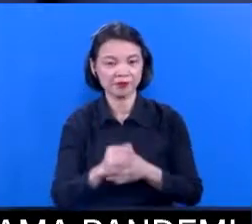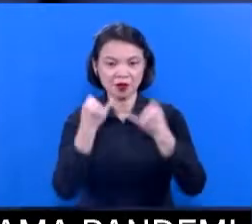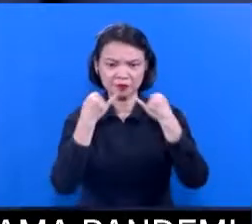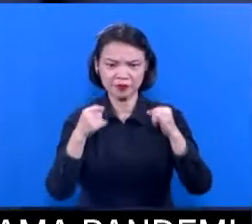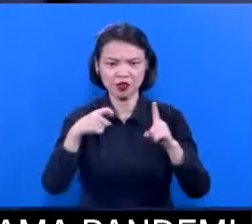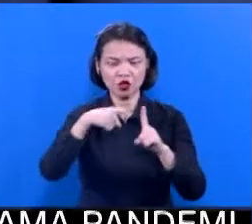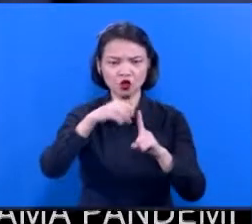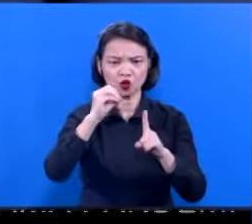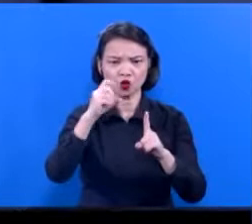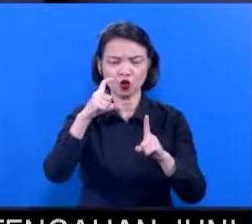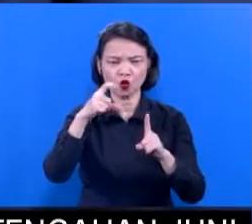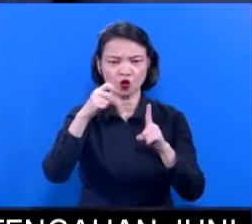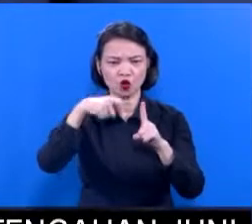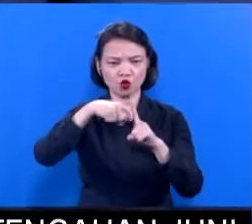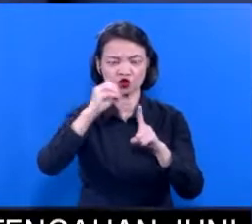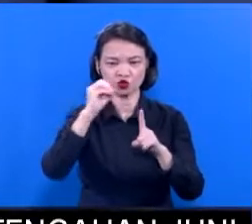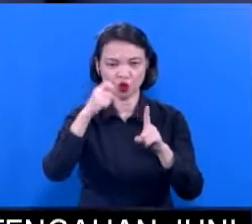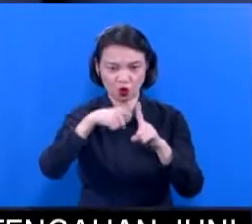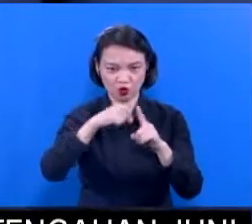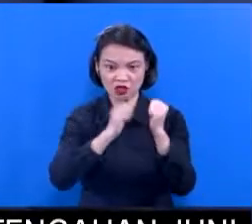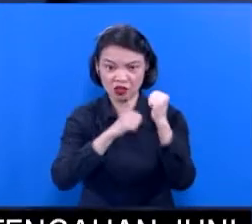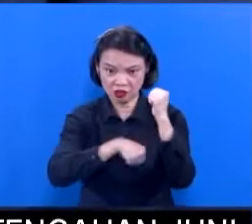tuh santannya berasa,